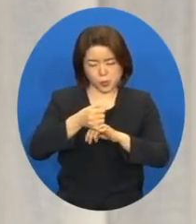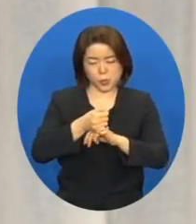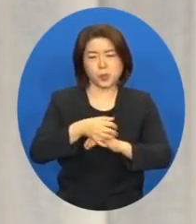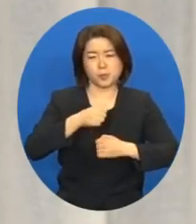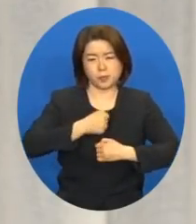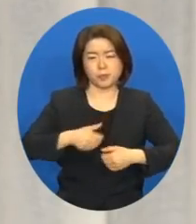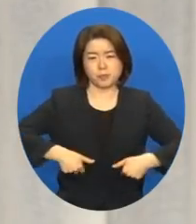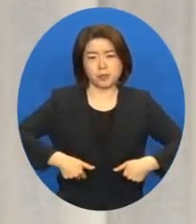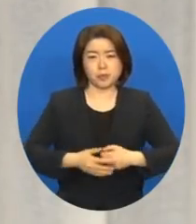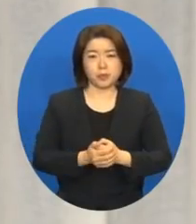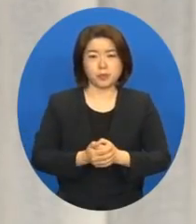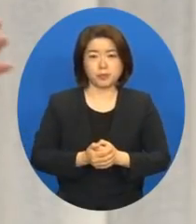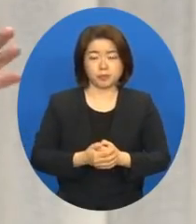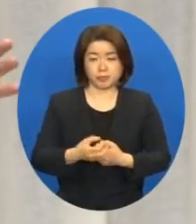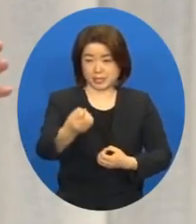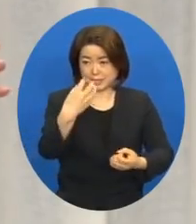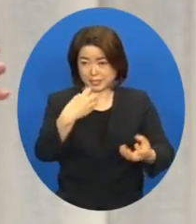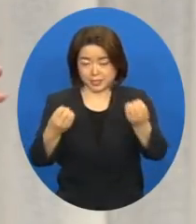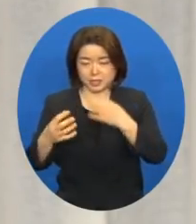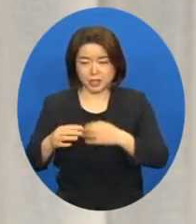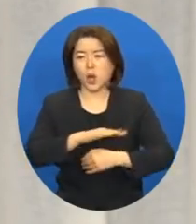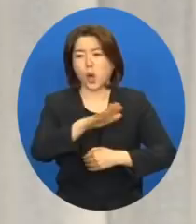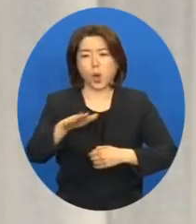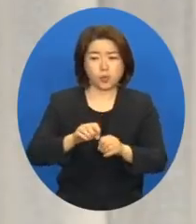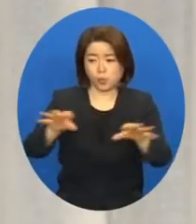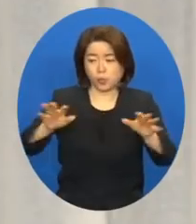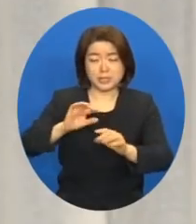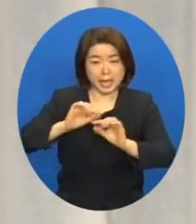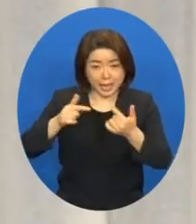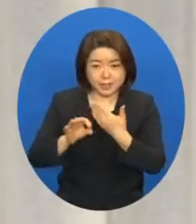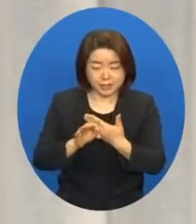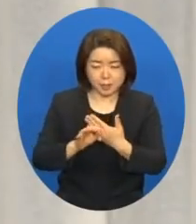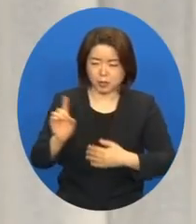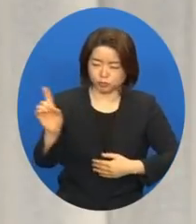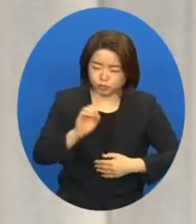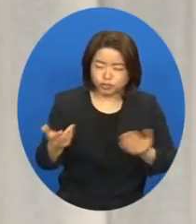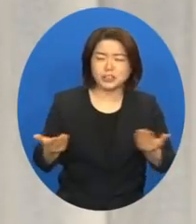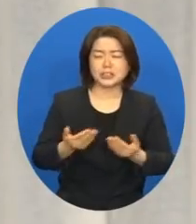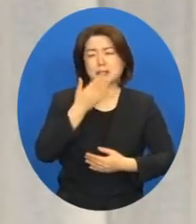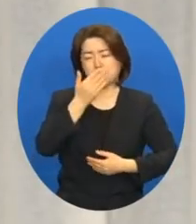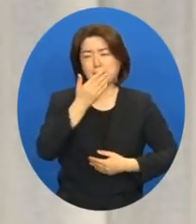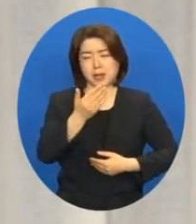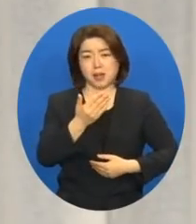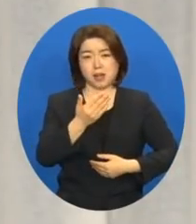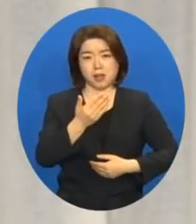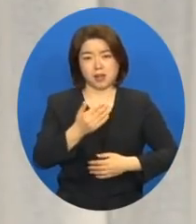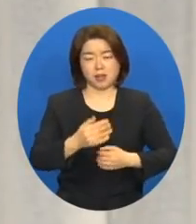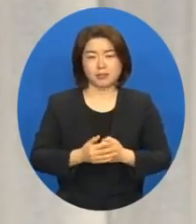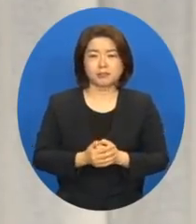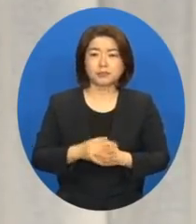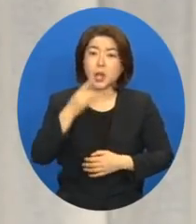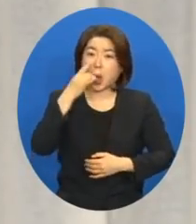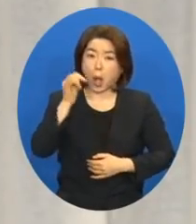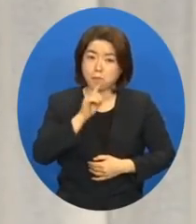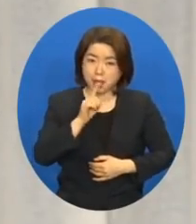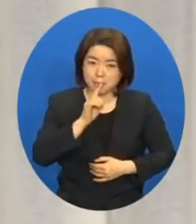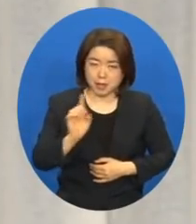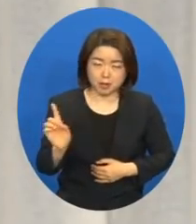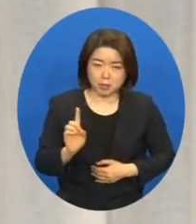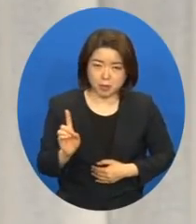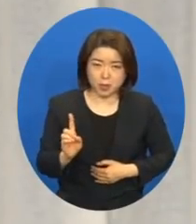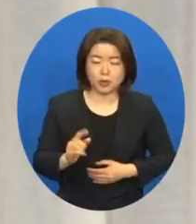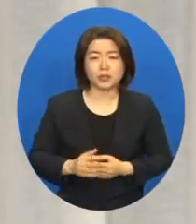뭐든지 하겠습니다. 우리만 흩어지지 않는다면 엄마 뭐든지 할게요. 그때 베시 여사가 했던